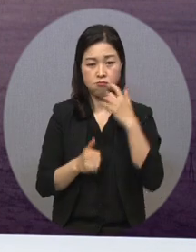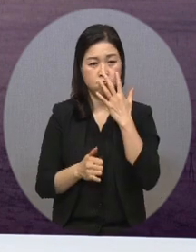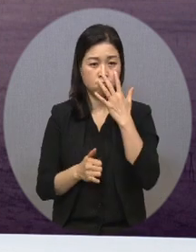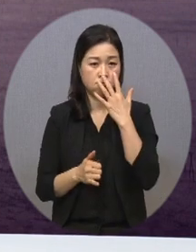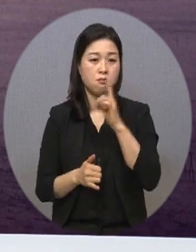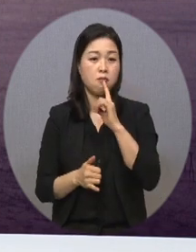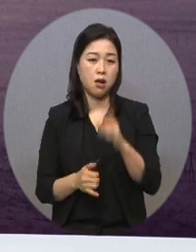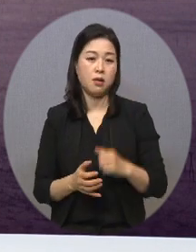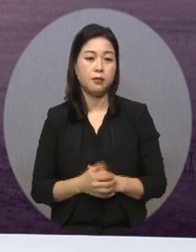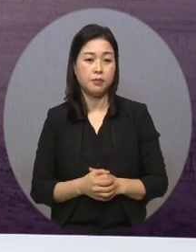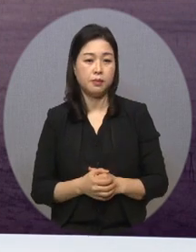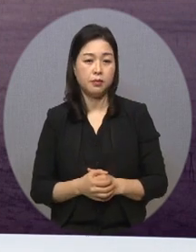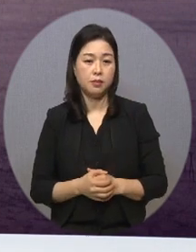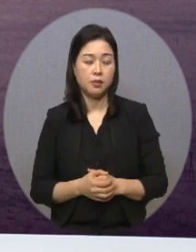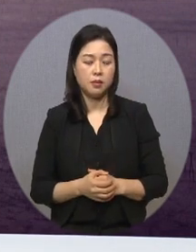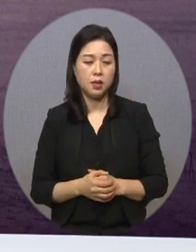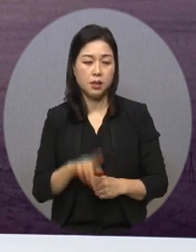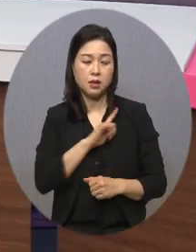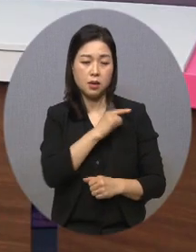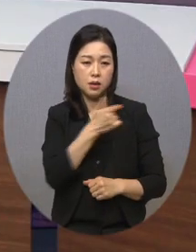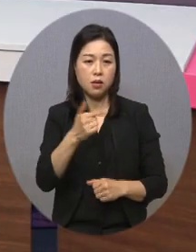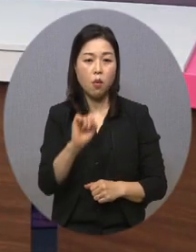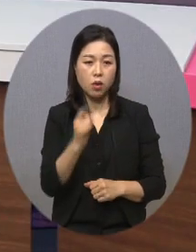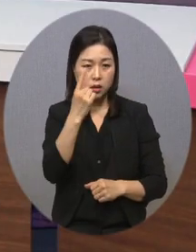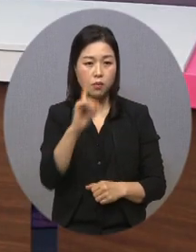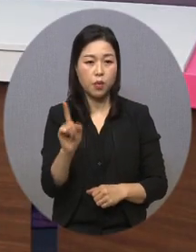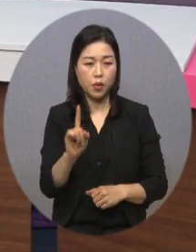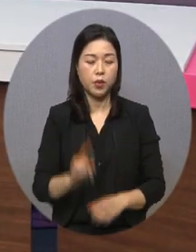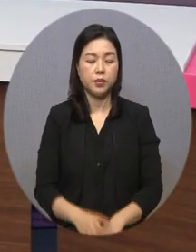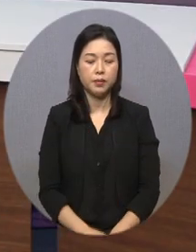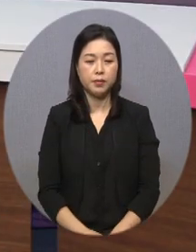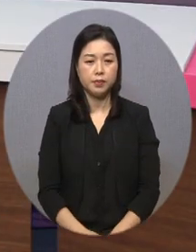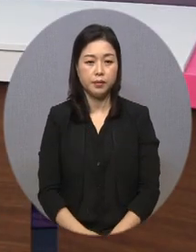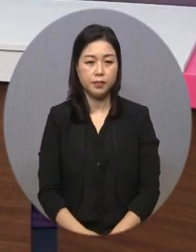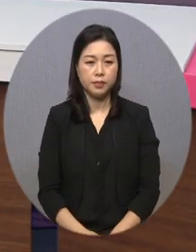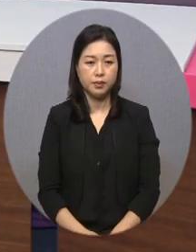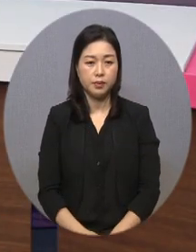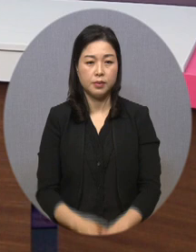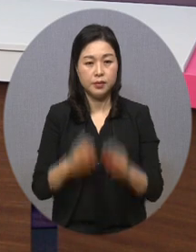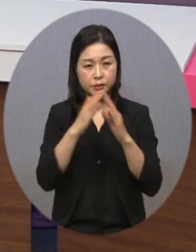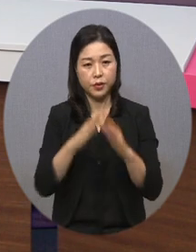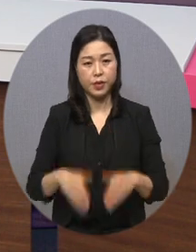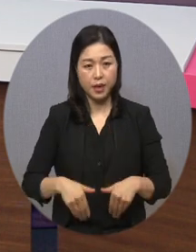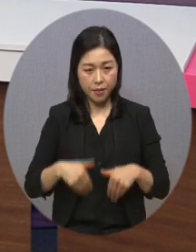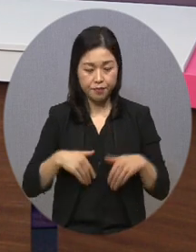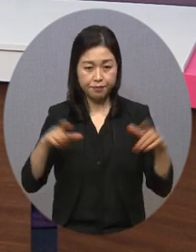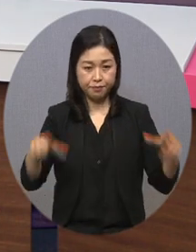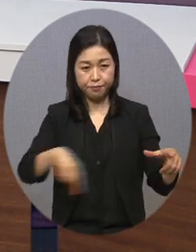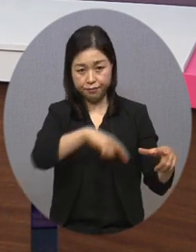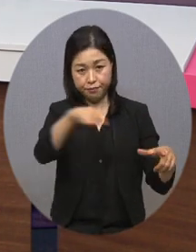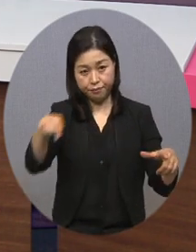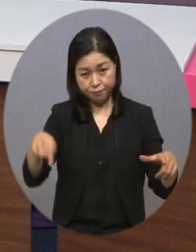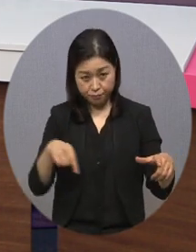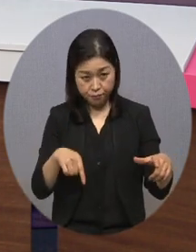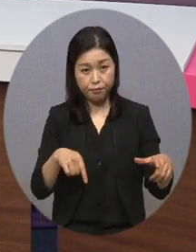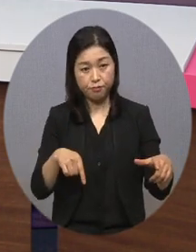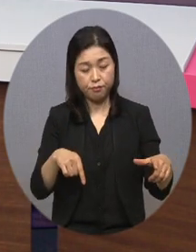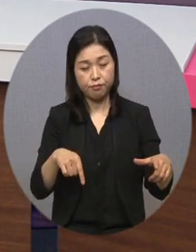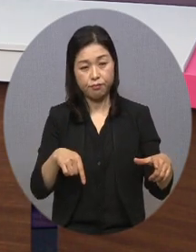많습니다. 그 가장 큰 원인이 있다면? 네, 그렇습니다. 우리 전라남도 경우에도